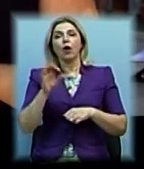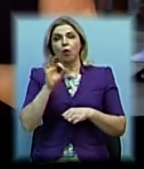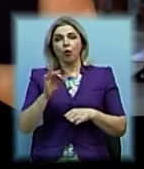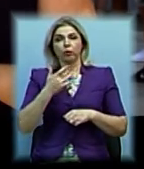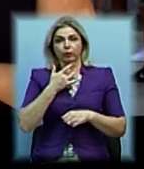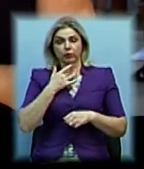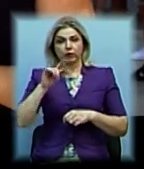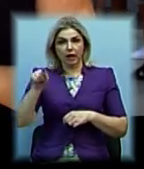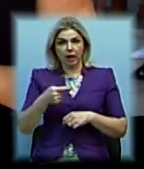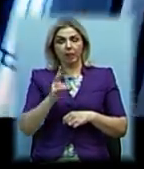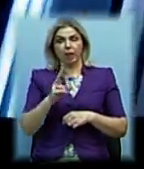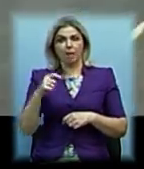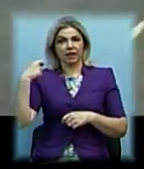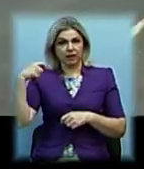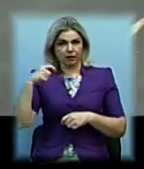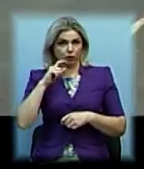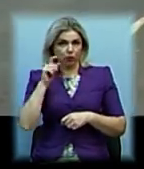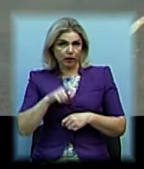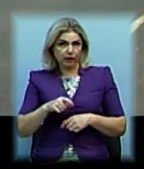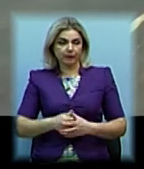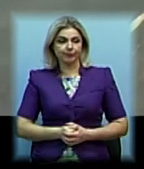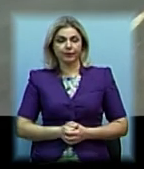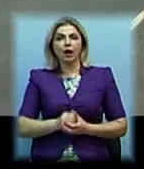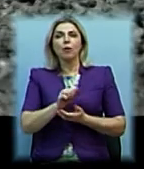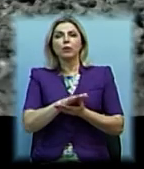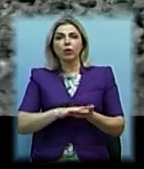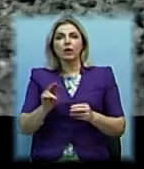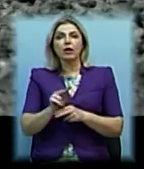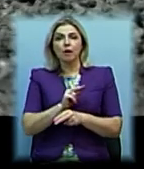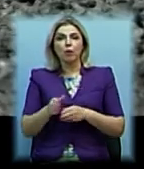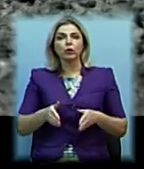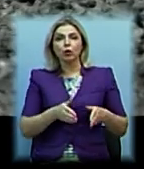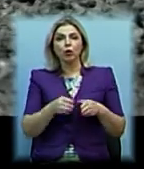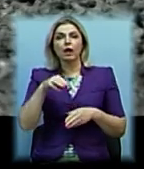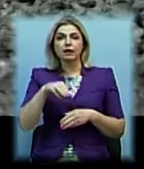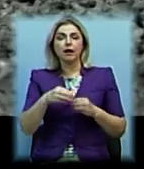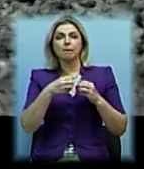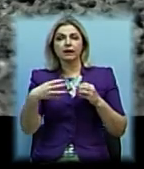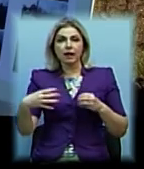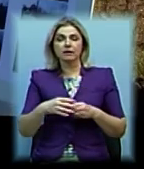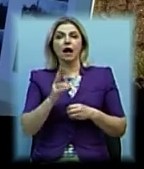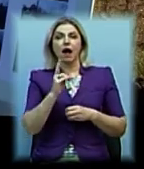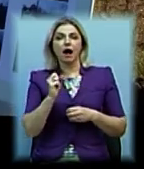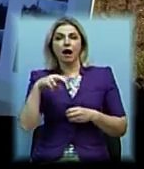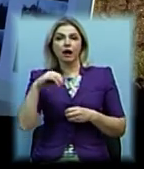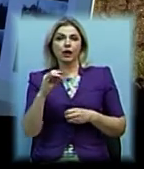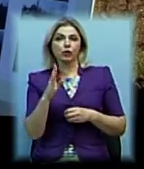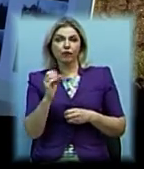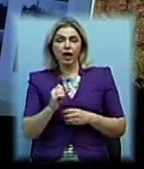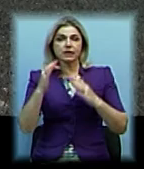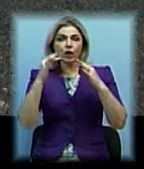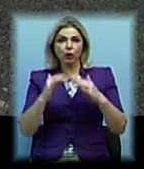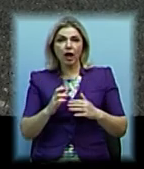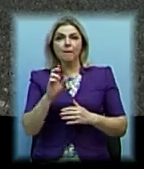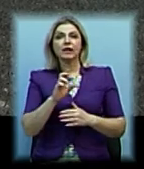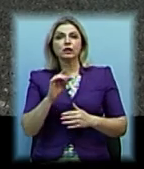президента України Петра Порошенка. Тривають ремонтні роботи на трасі Т-15-08 Калинівка-Снігурівка-Березнегувати.